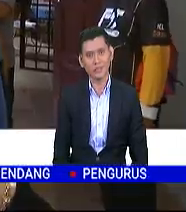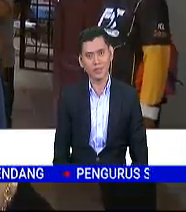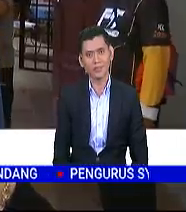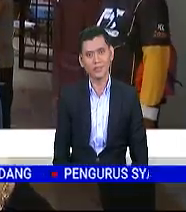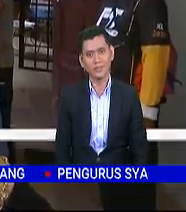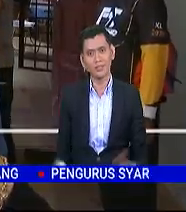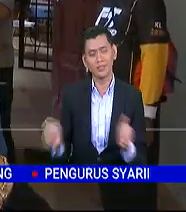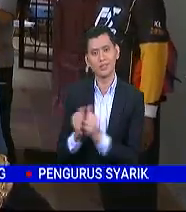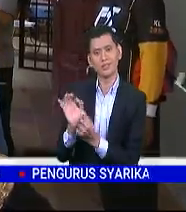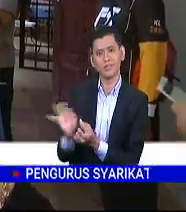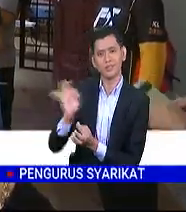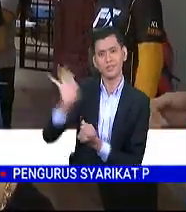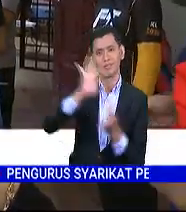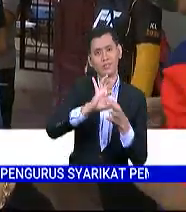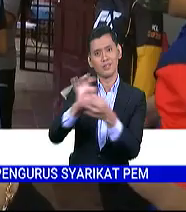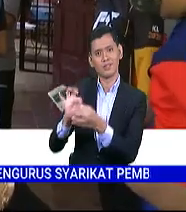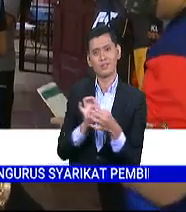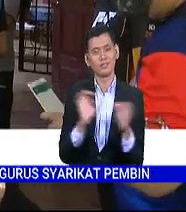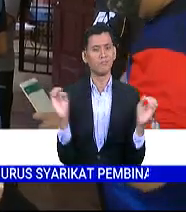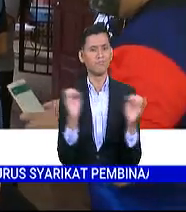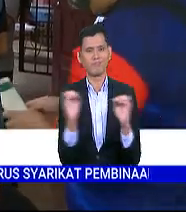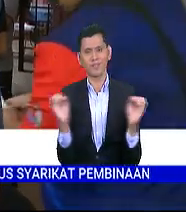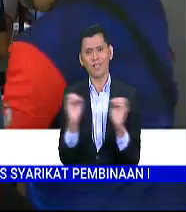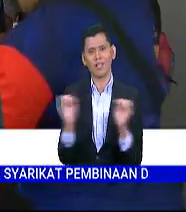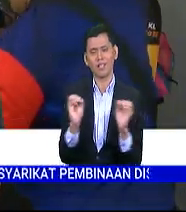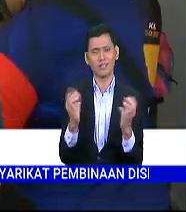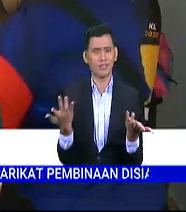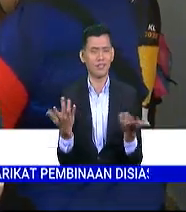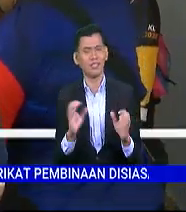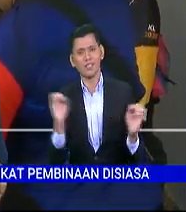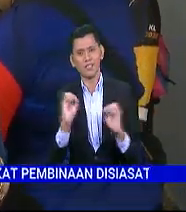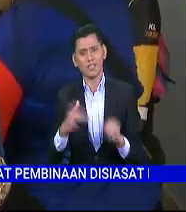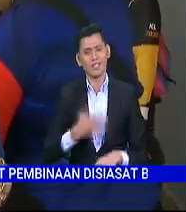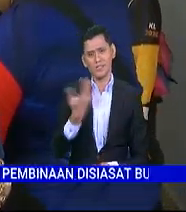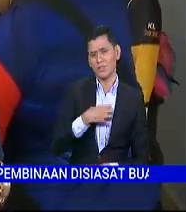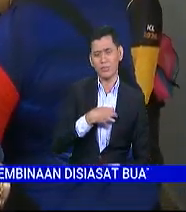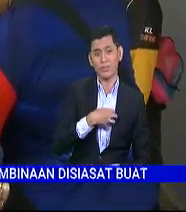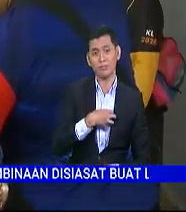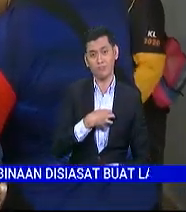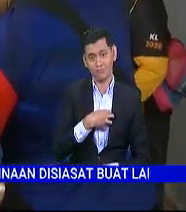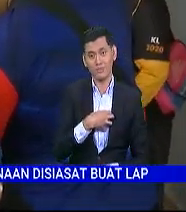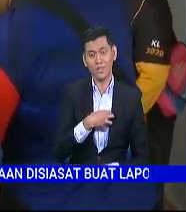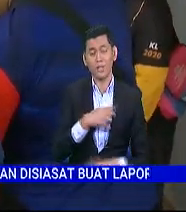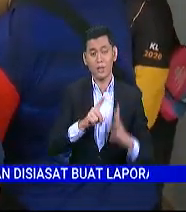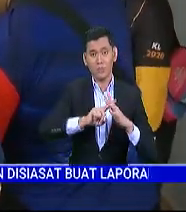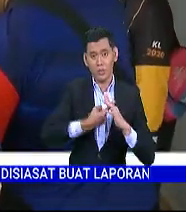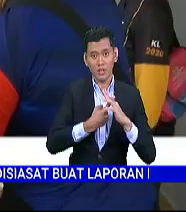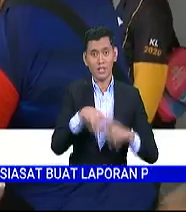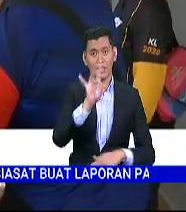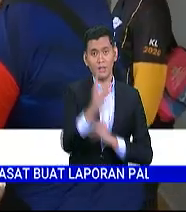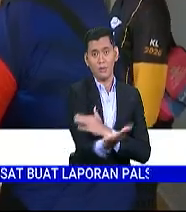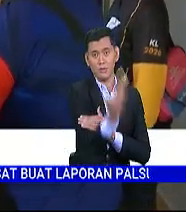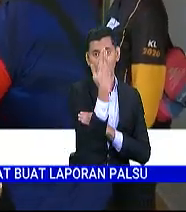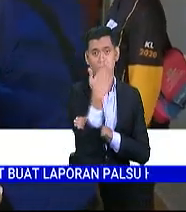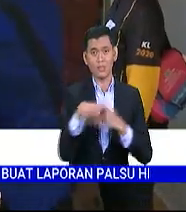Dengan semangat kerjasama yang tanpa berbelah bagilah, sebab mereka start masuk bermula jam 8 pagi dan